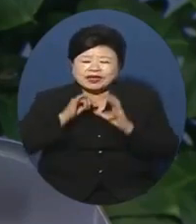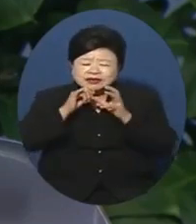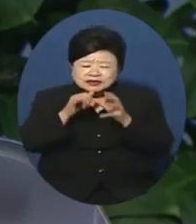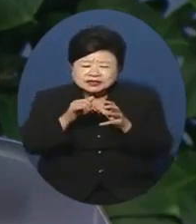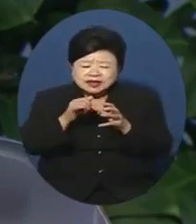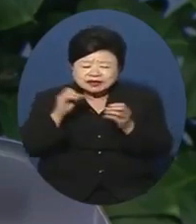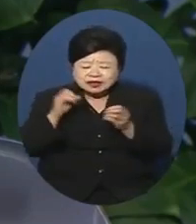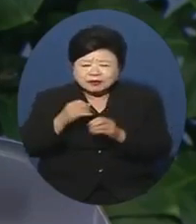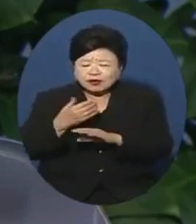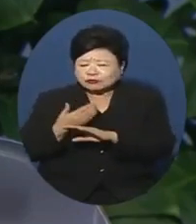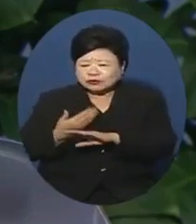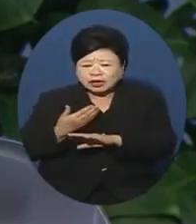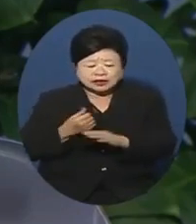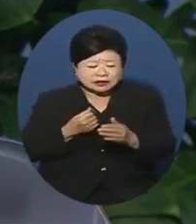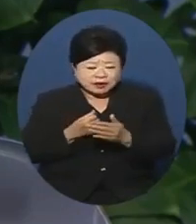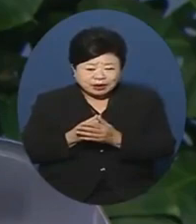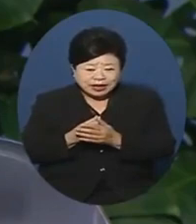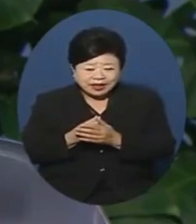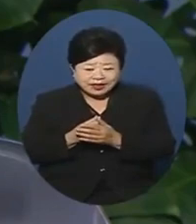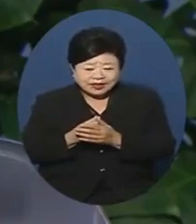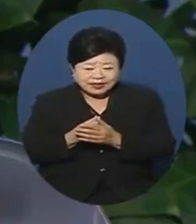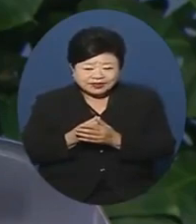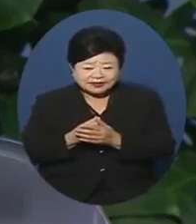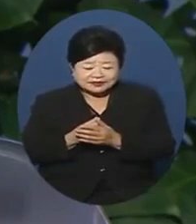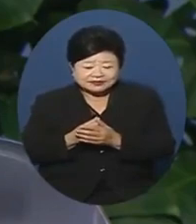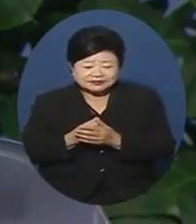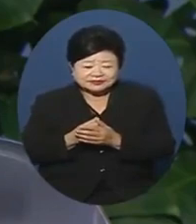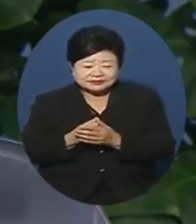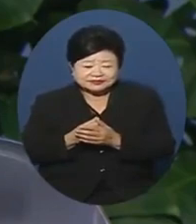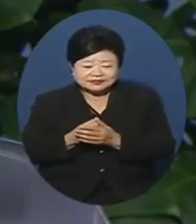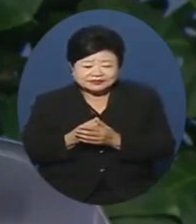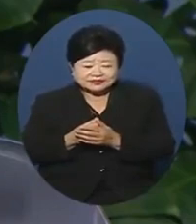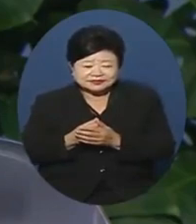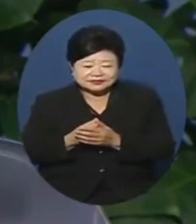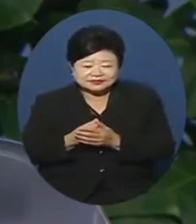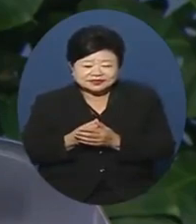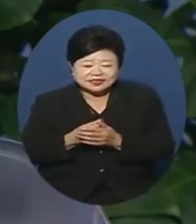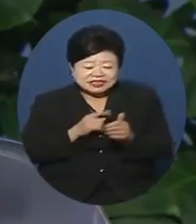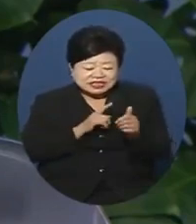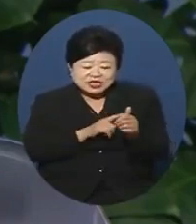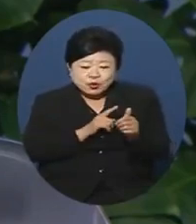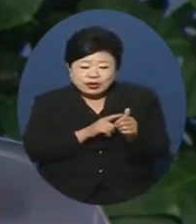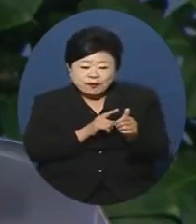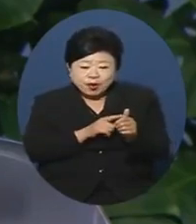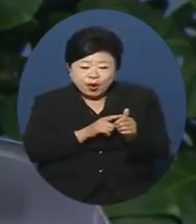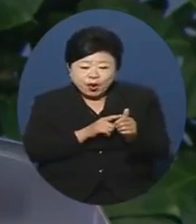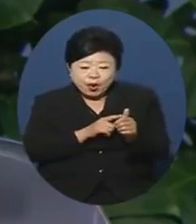대답하고 너무나 틀리기 때문에 니고데모는